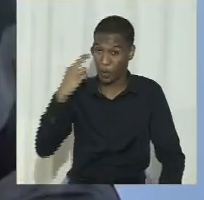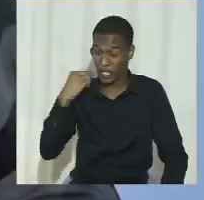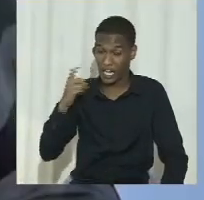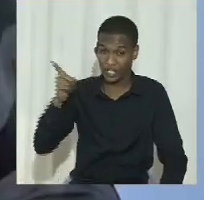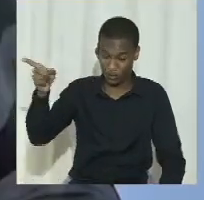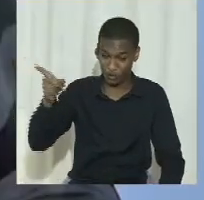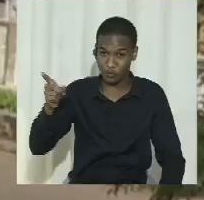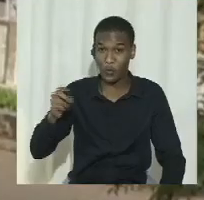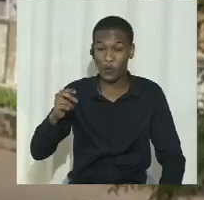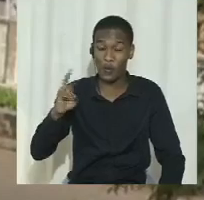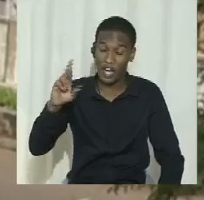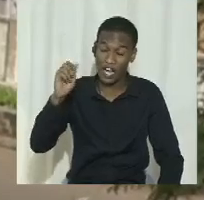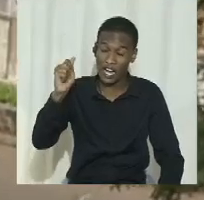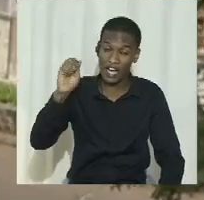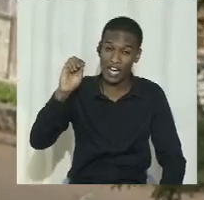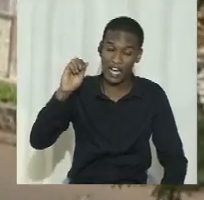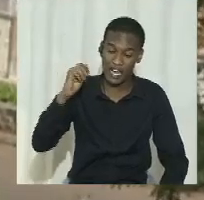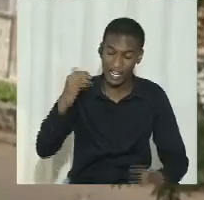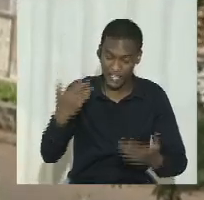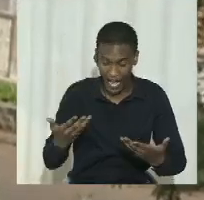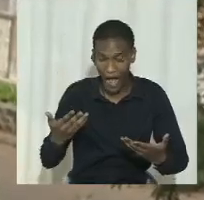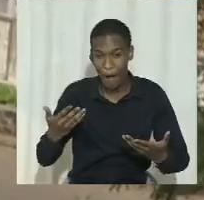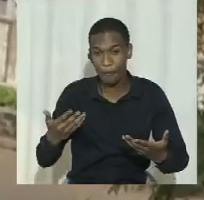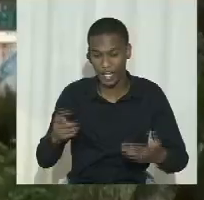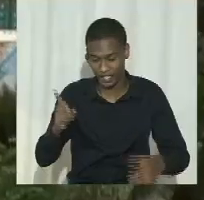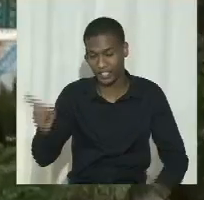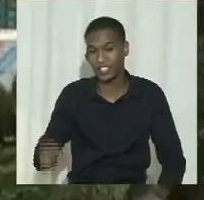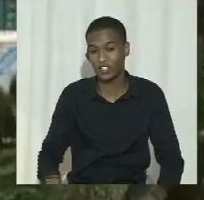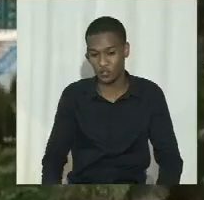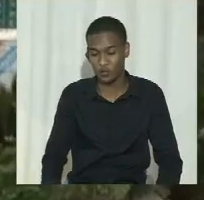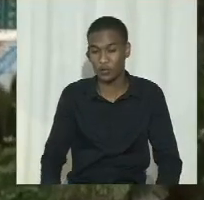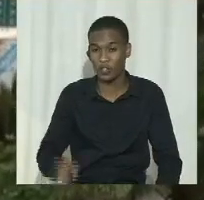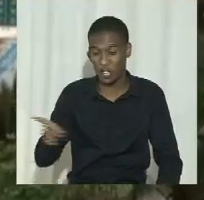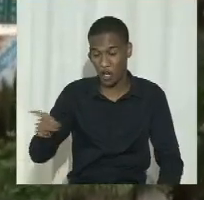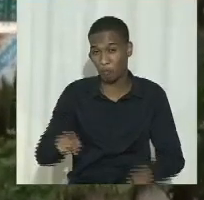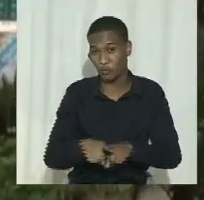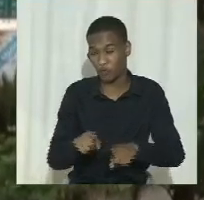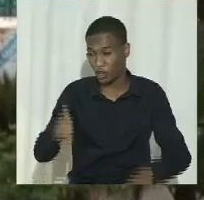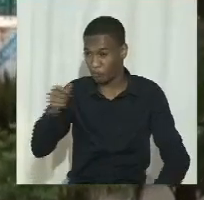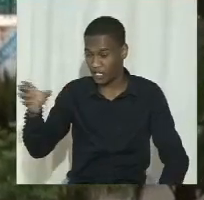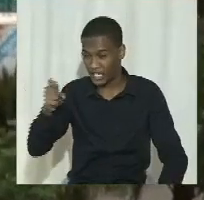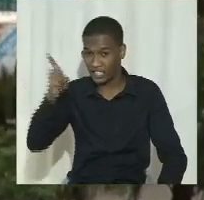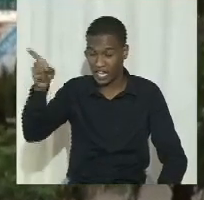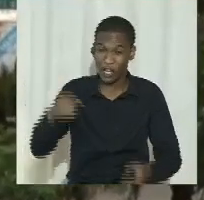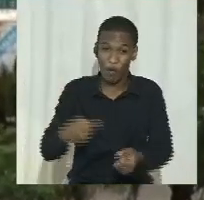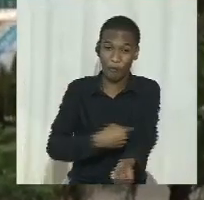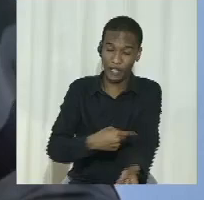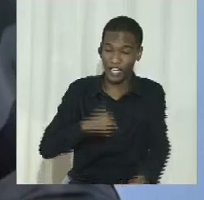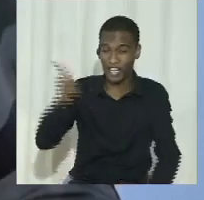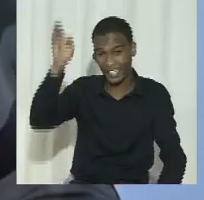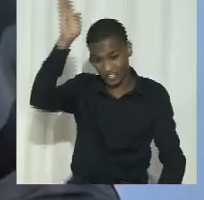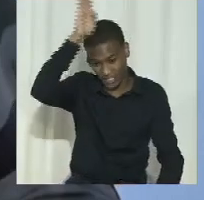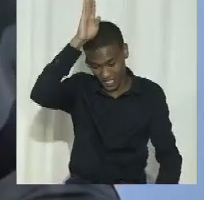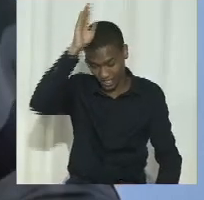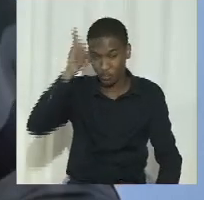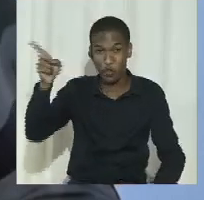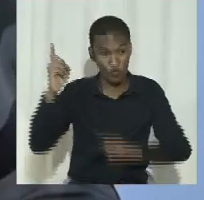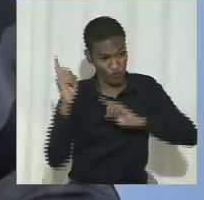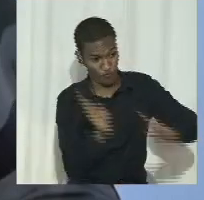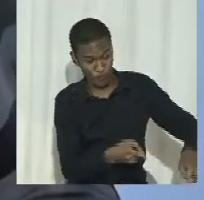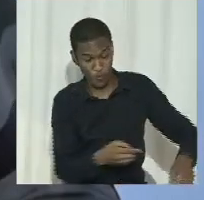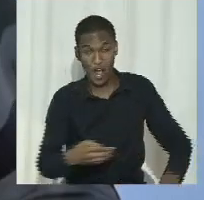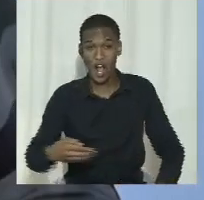traitement COVID-19 ao amin'ny hôpitaly militaira ny antsiranana. Araka ny vaovao azy dia tratry ny tiaretina ity